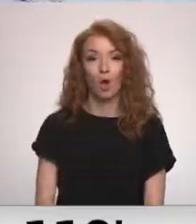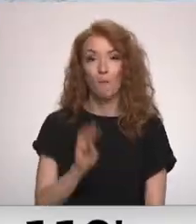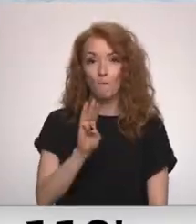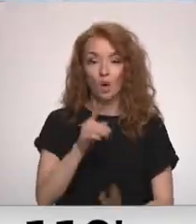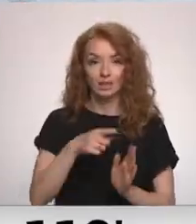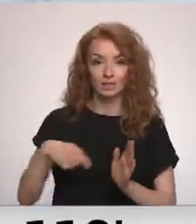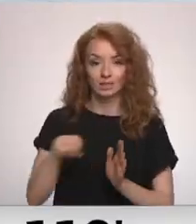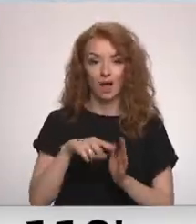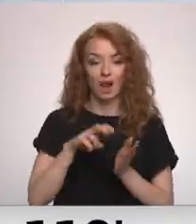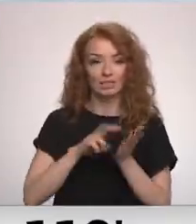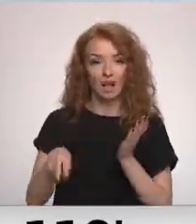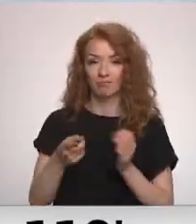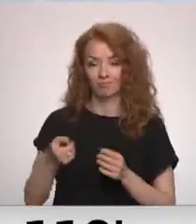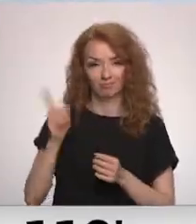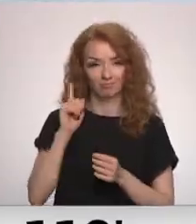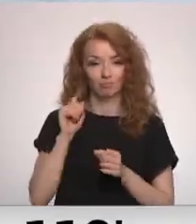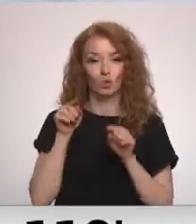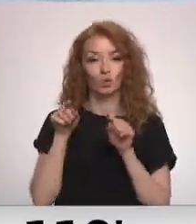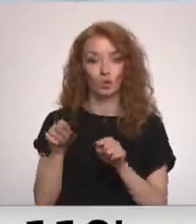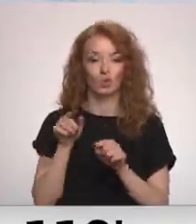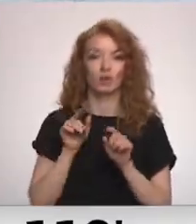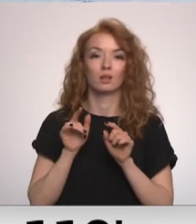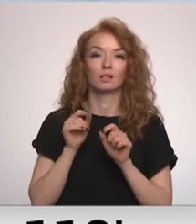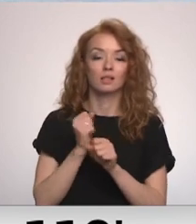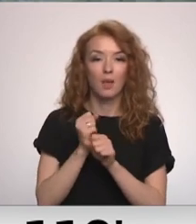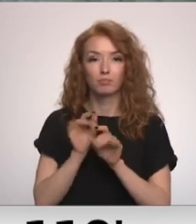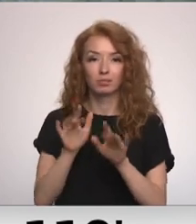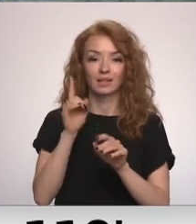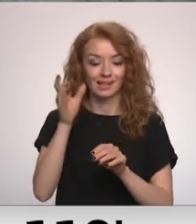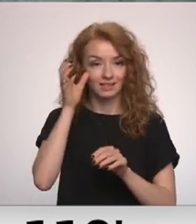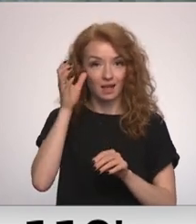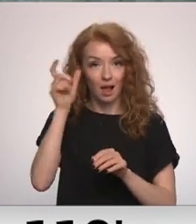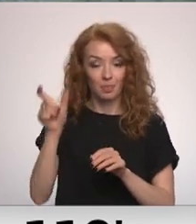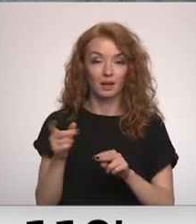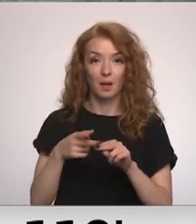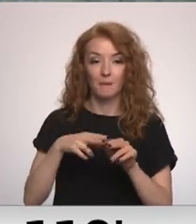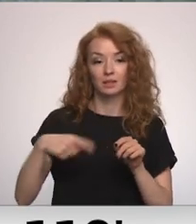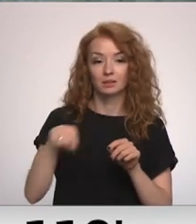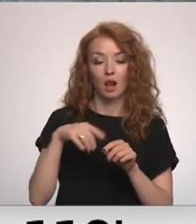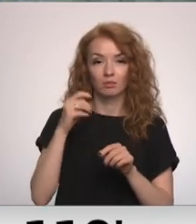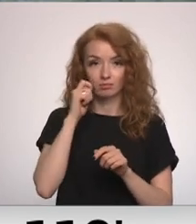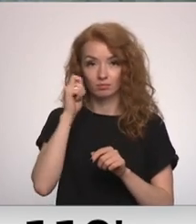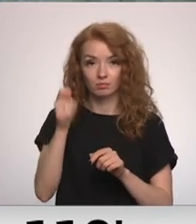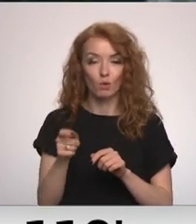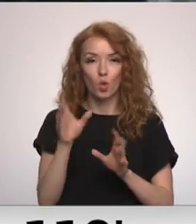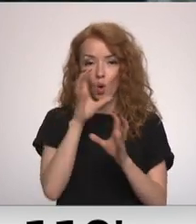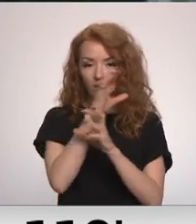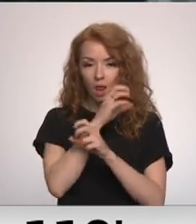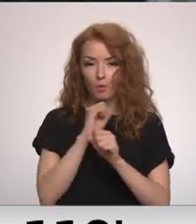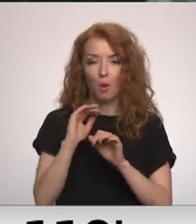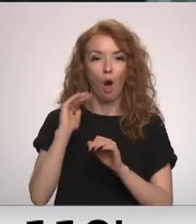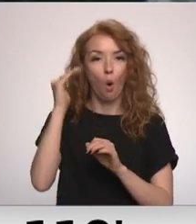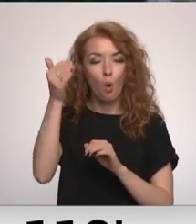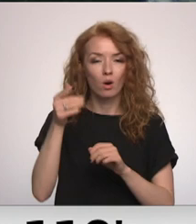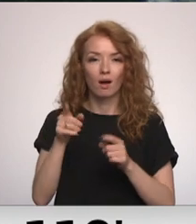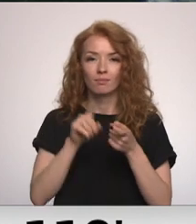Mauricas salā izkāpt aizliegts, tajā darbojas vien zinātnieki. Tieši tādēļ sala ieguvusi noslēpumu auru un saistās gan